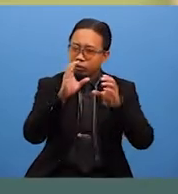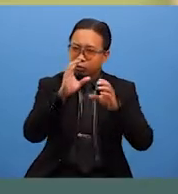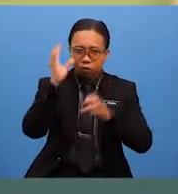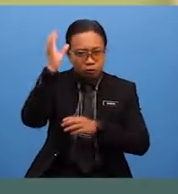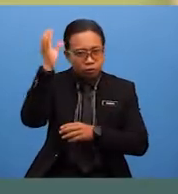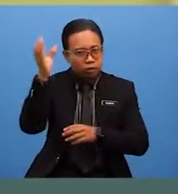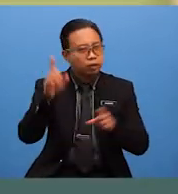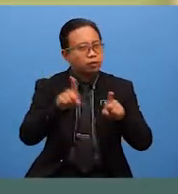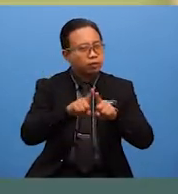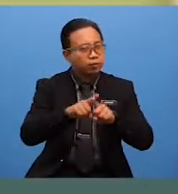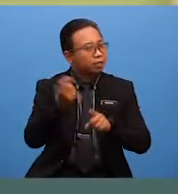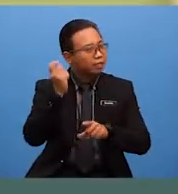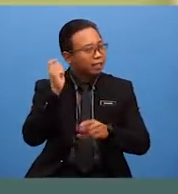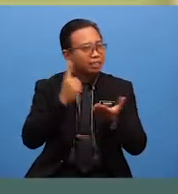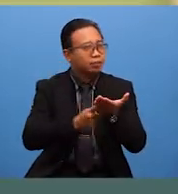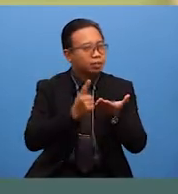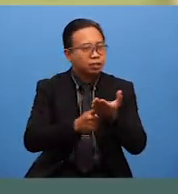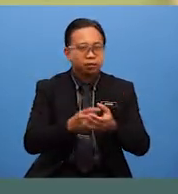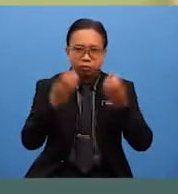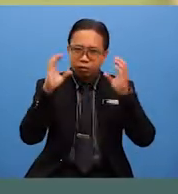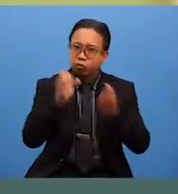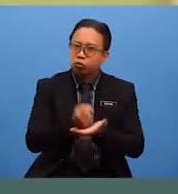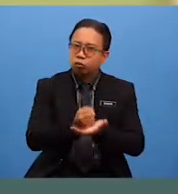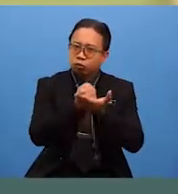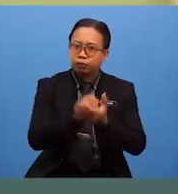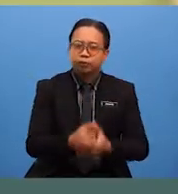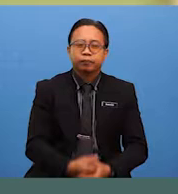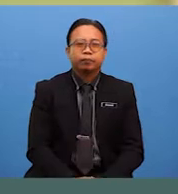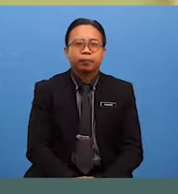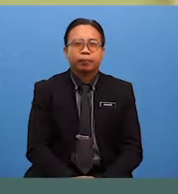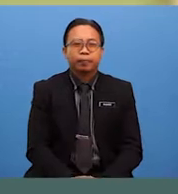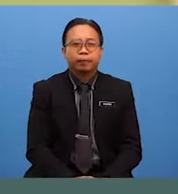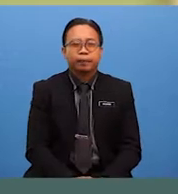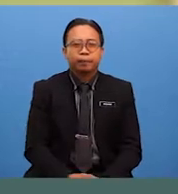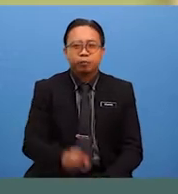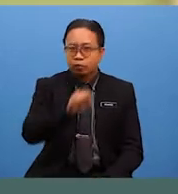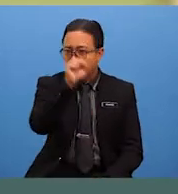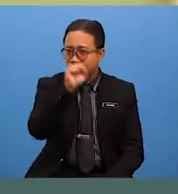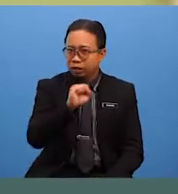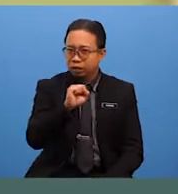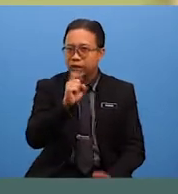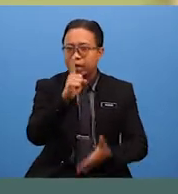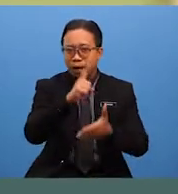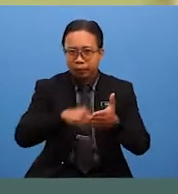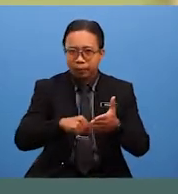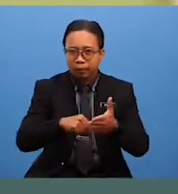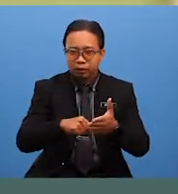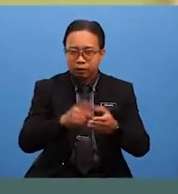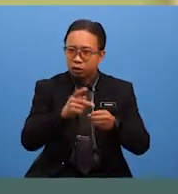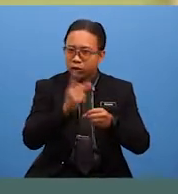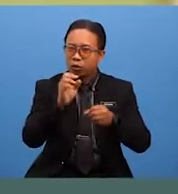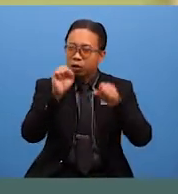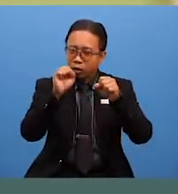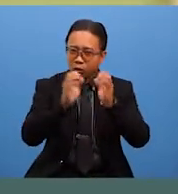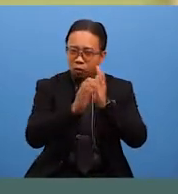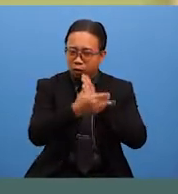yang Kita bincang tadi chegou bantu ya soalnya apel yang dikeluarkan oleh